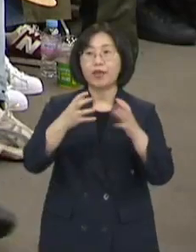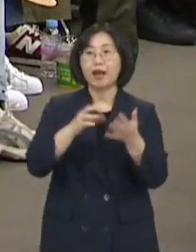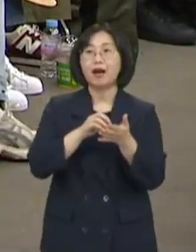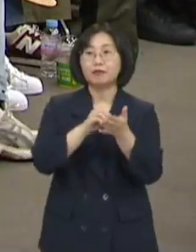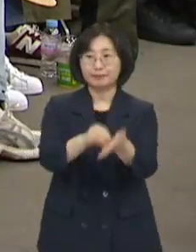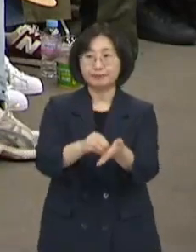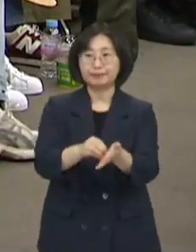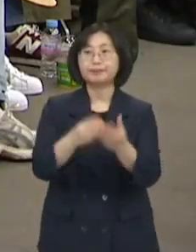쳤습니다